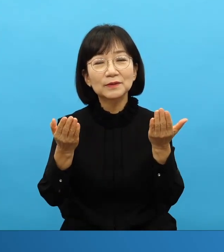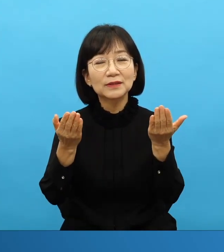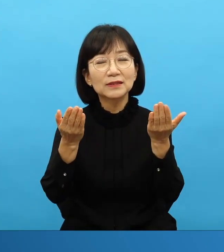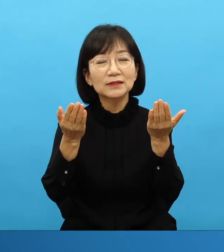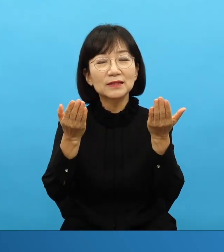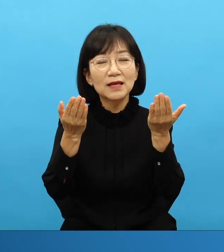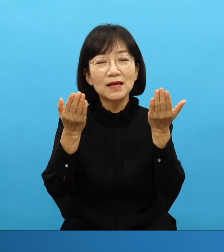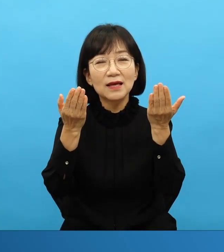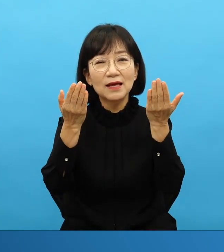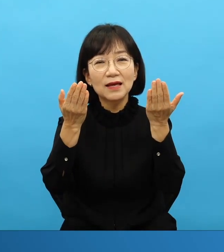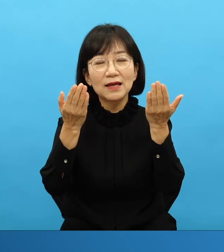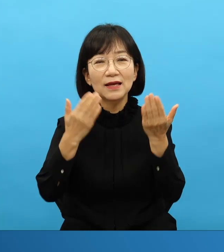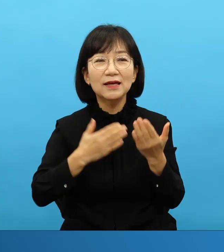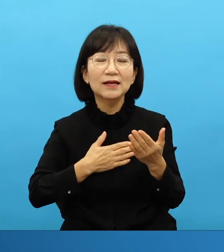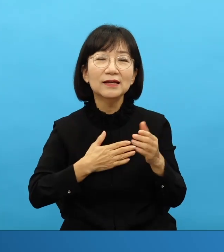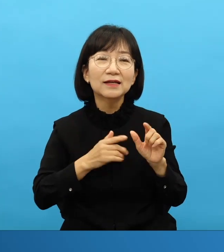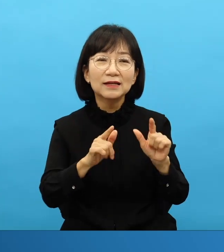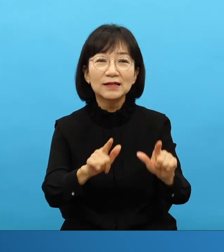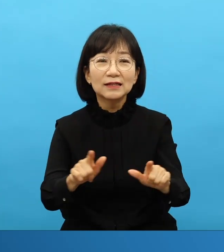찬송일세.